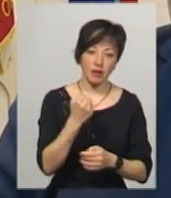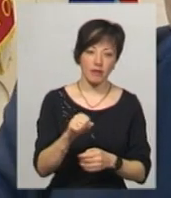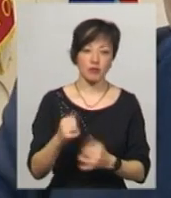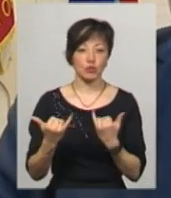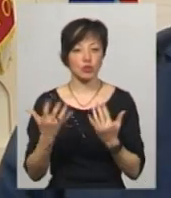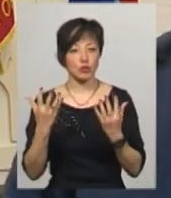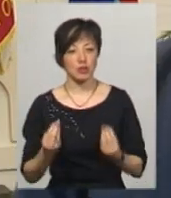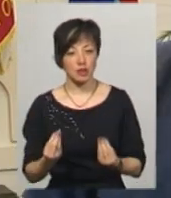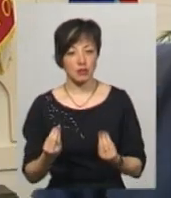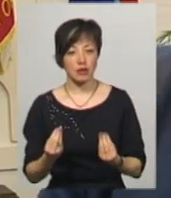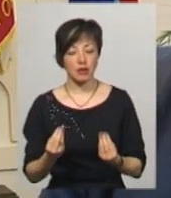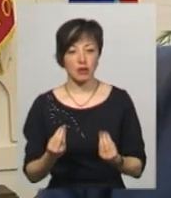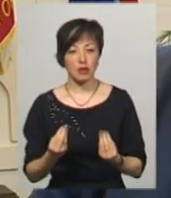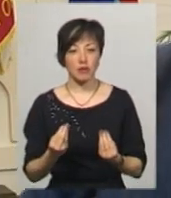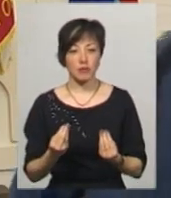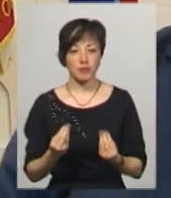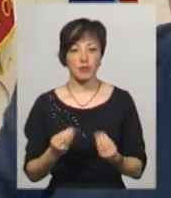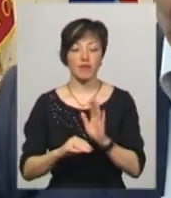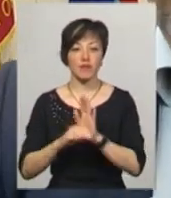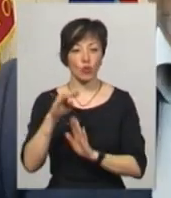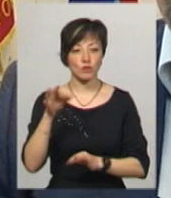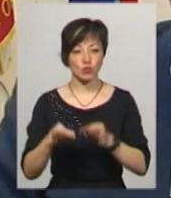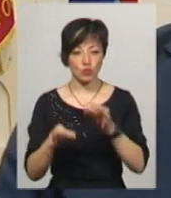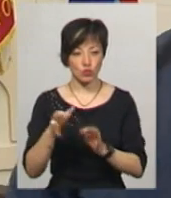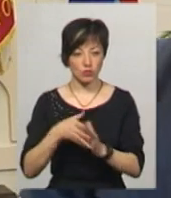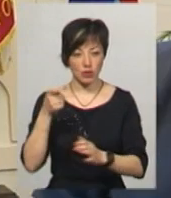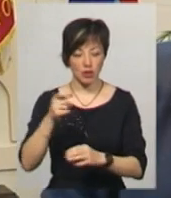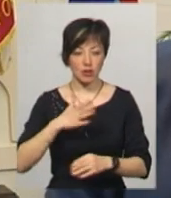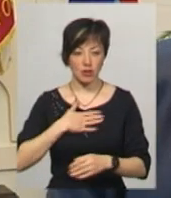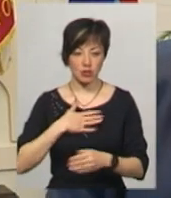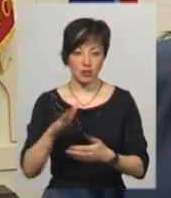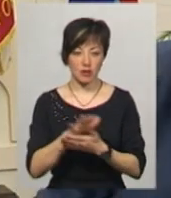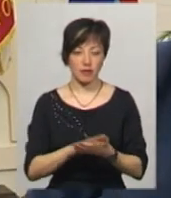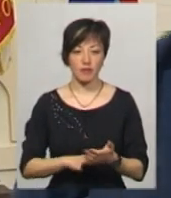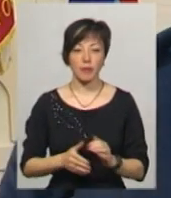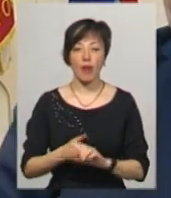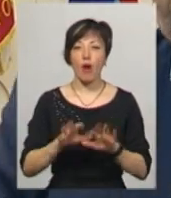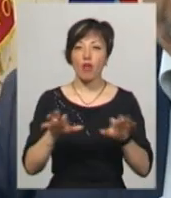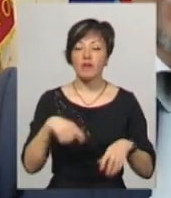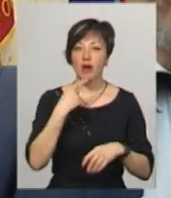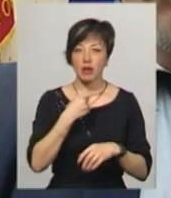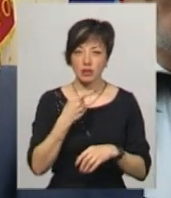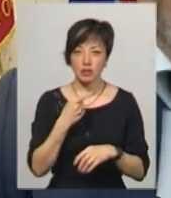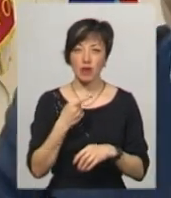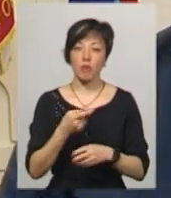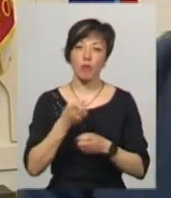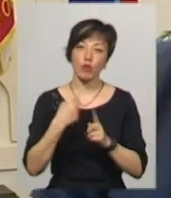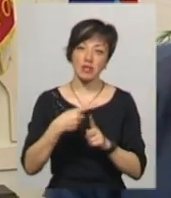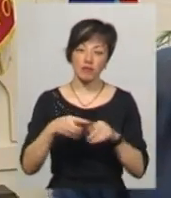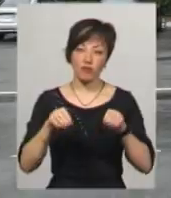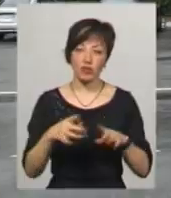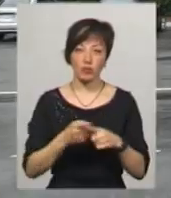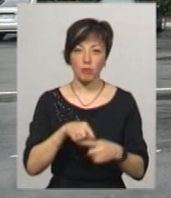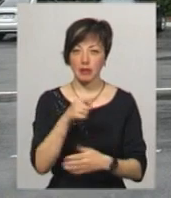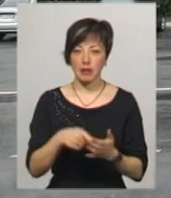на сьогоднішній день знаходиться в Верховному суду на наш позов. Василь Сидор каже, звісток про позитивне вирішення цього